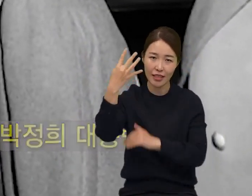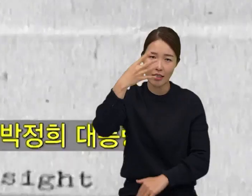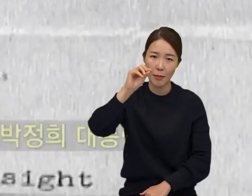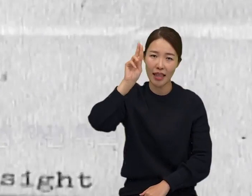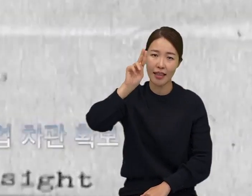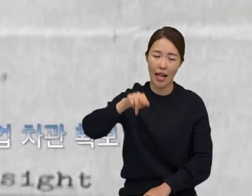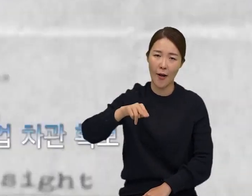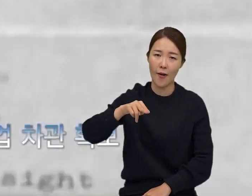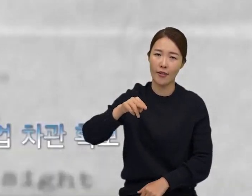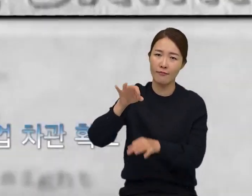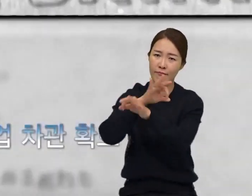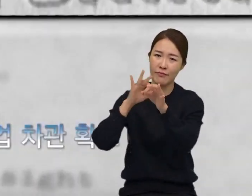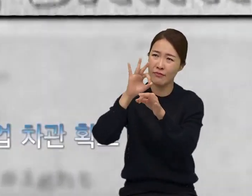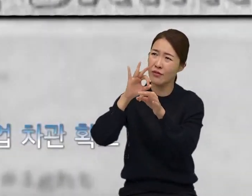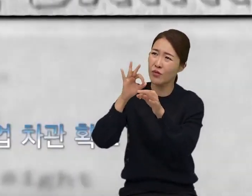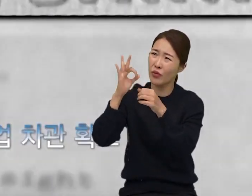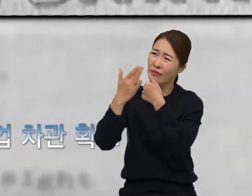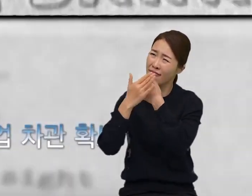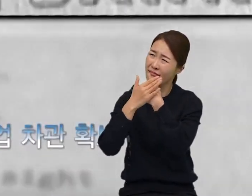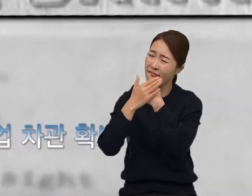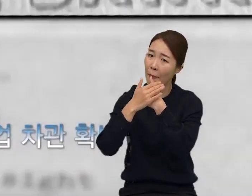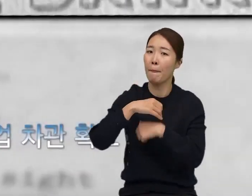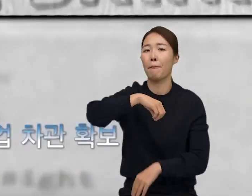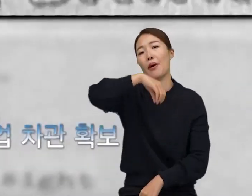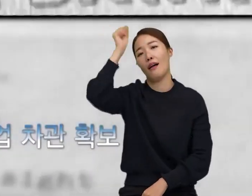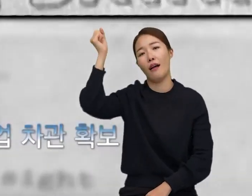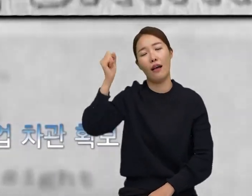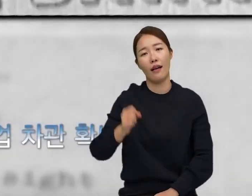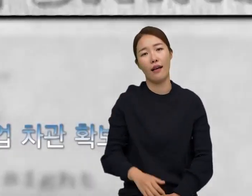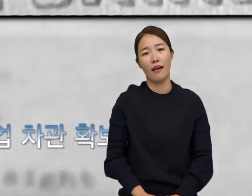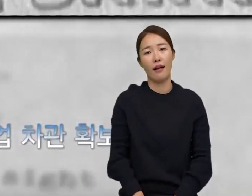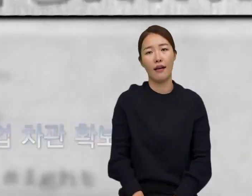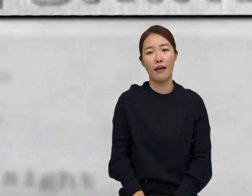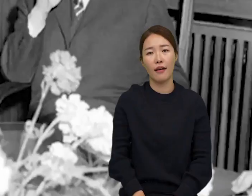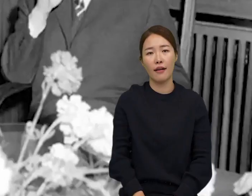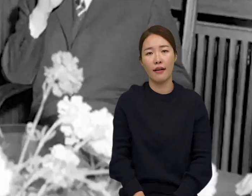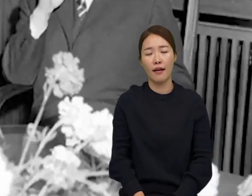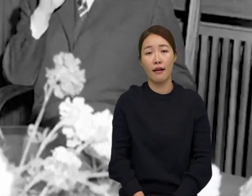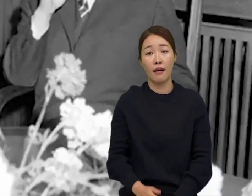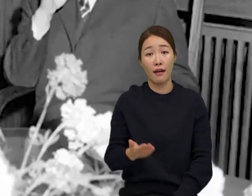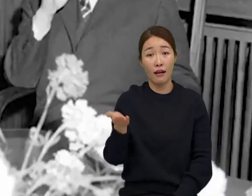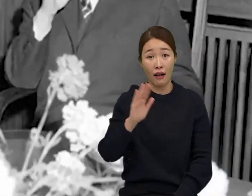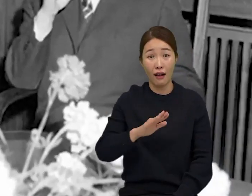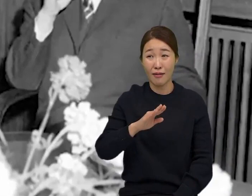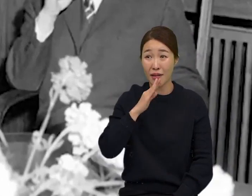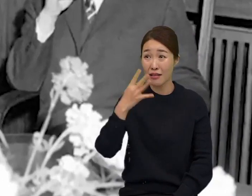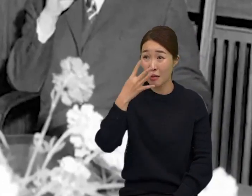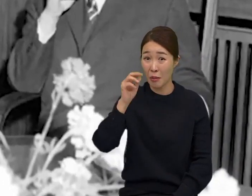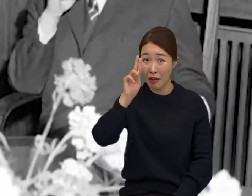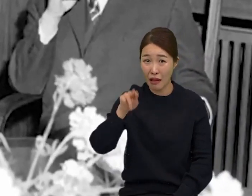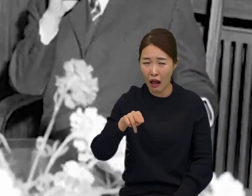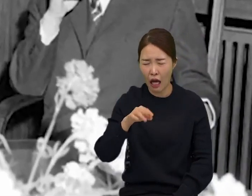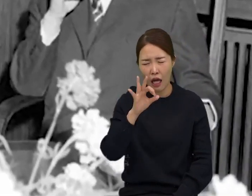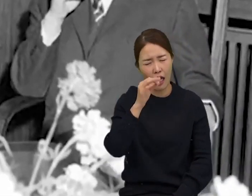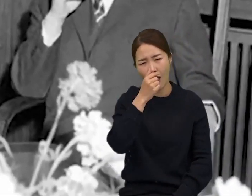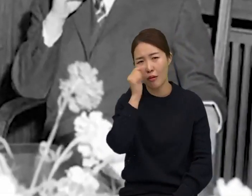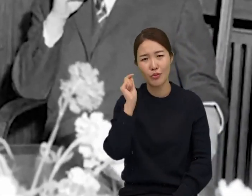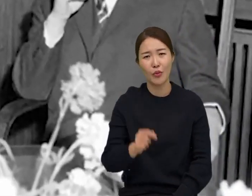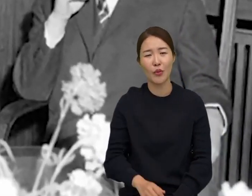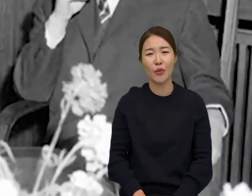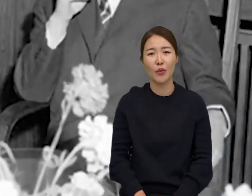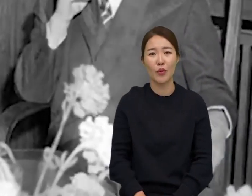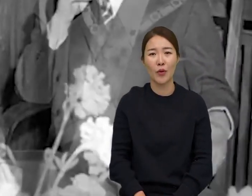방문해 4천만 달러의 재정 상업 차관 승낙을 받았다. 하지만 그것으론 턱없이